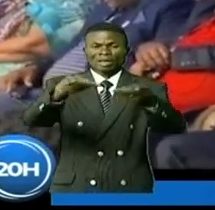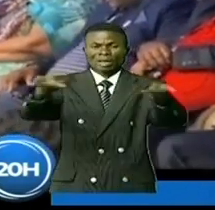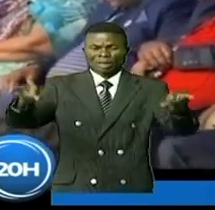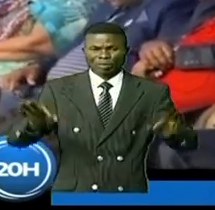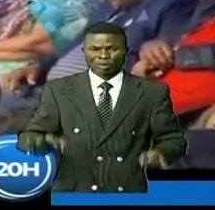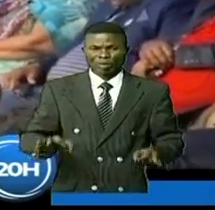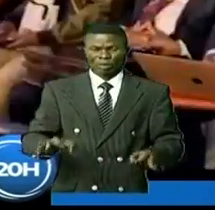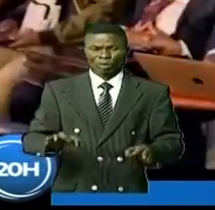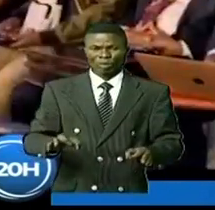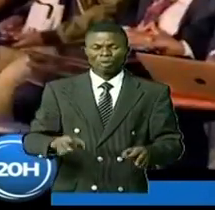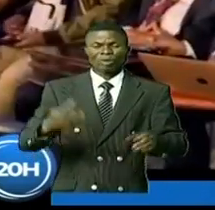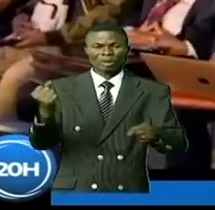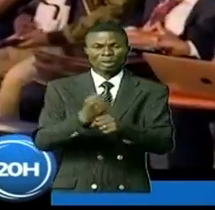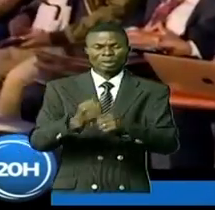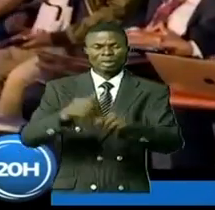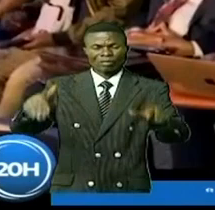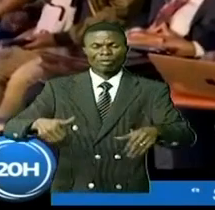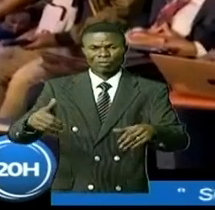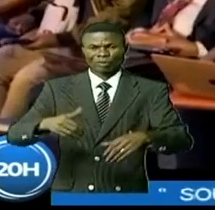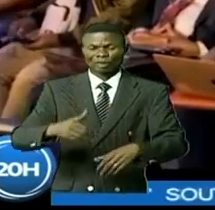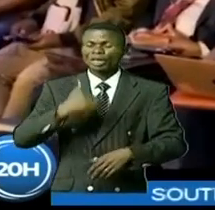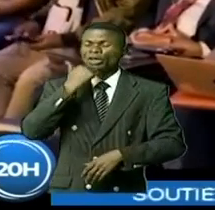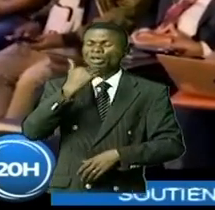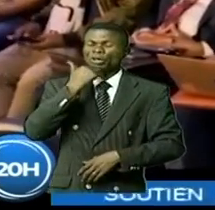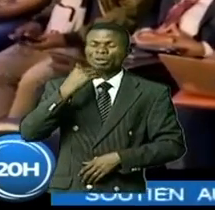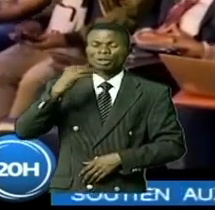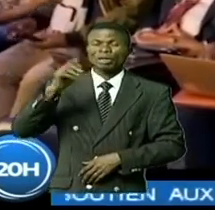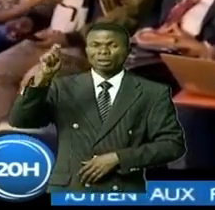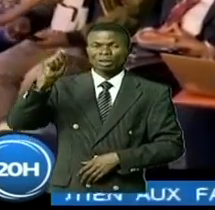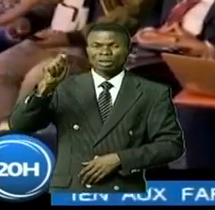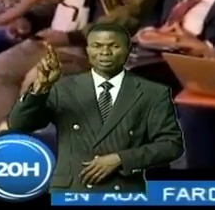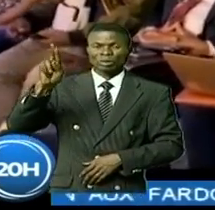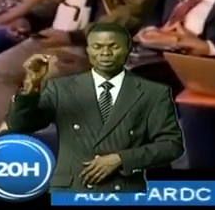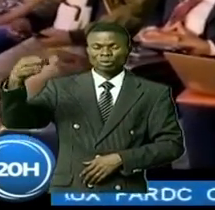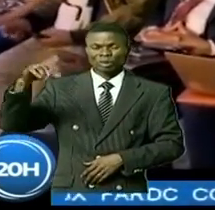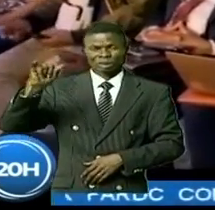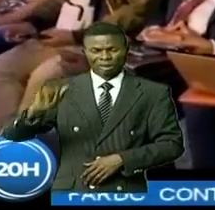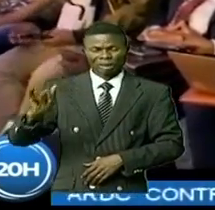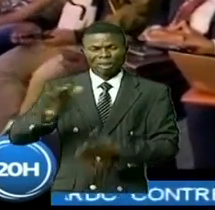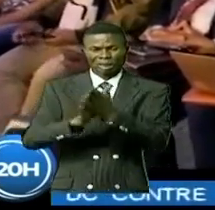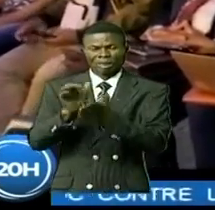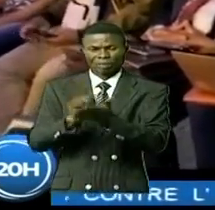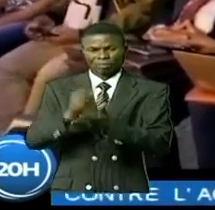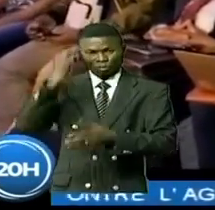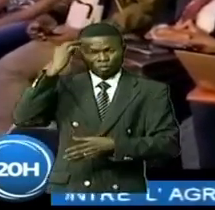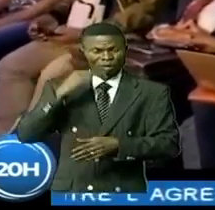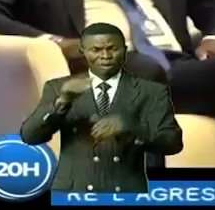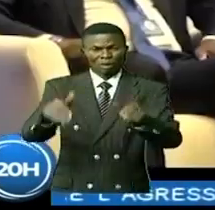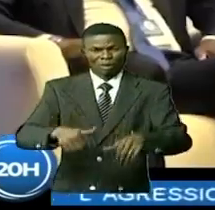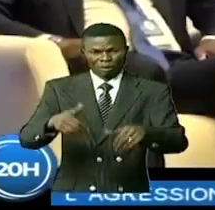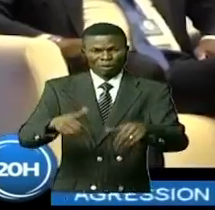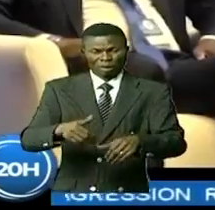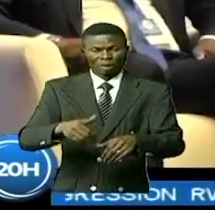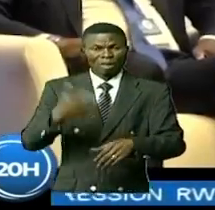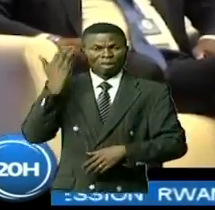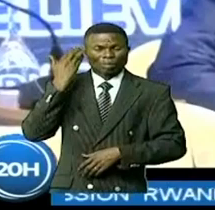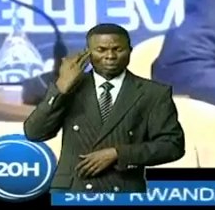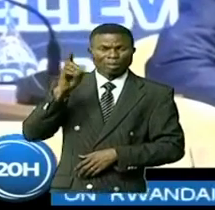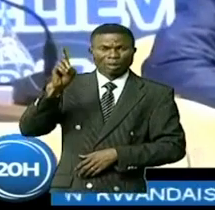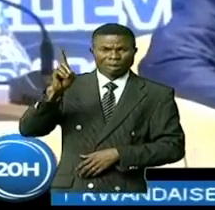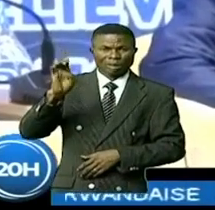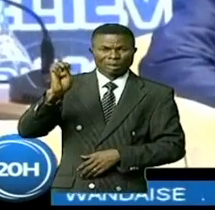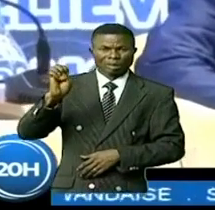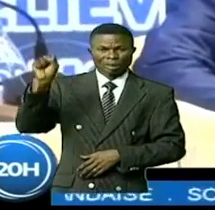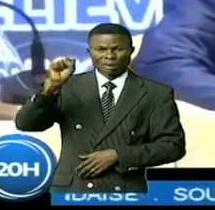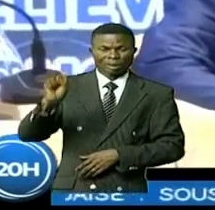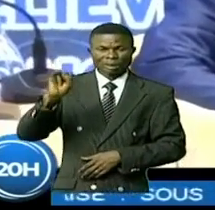de quoi offrir aux investisseurs turcs qui se montrent plus qu'intéressés. Le ministre de l'Agriculture, Désiré Nzinga-Birionze,